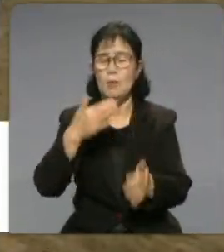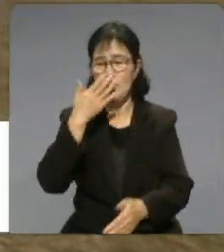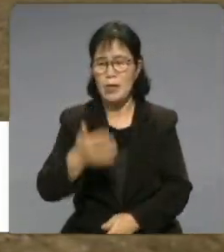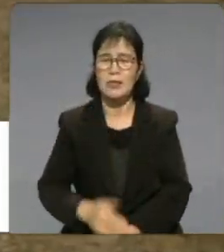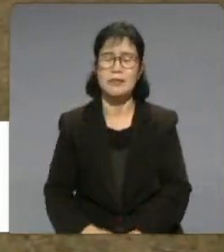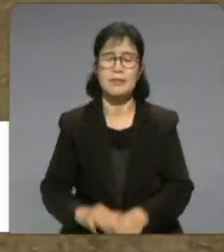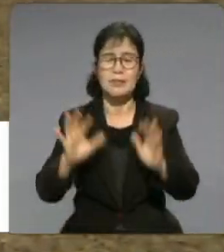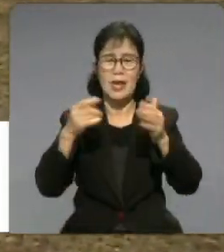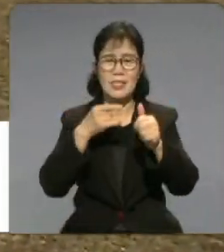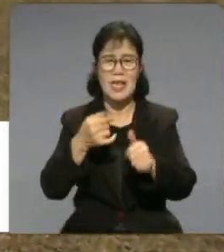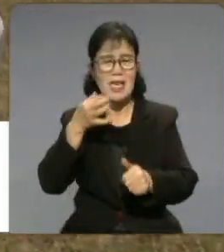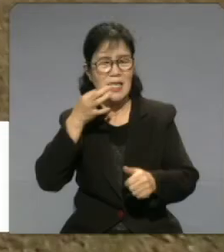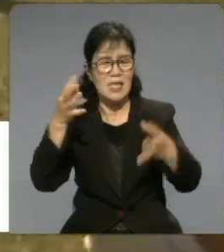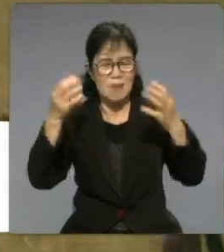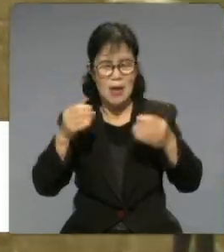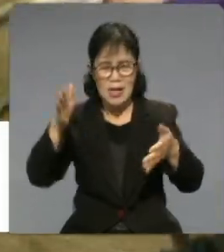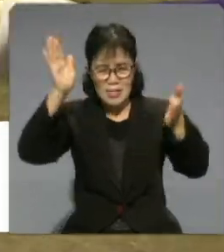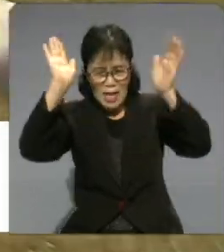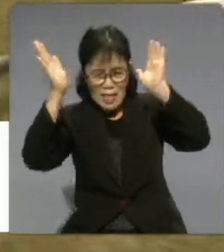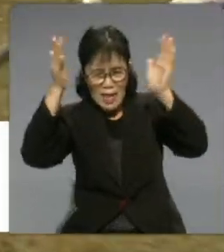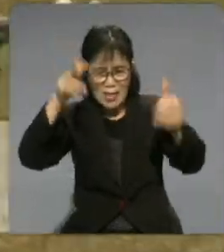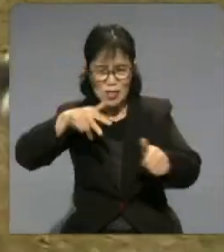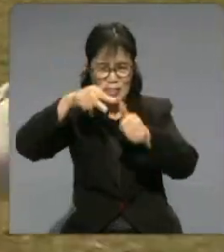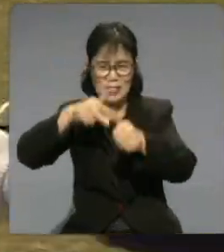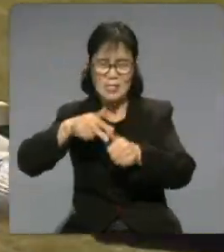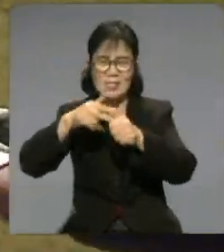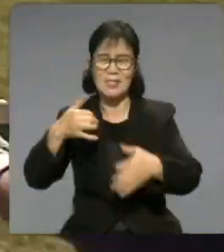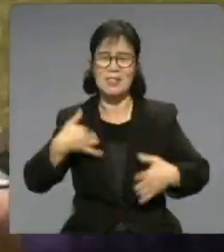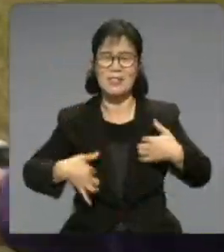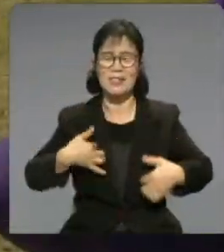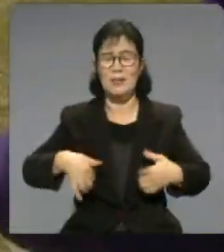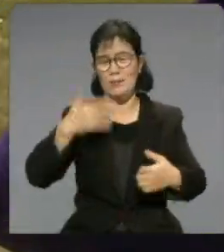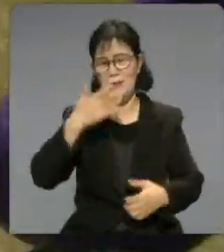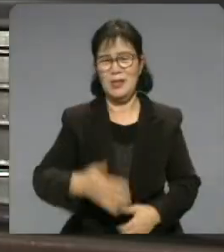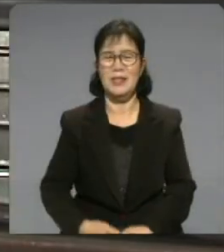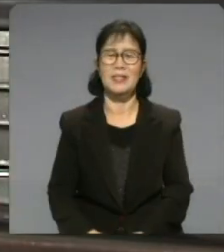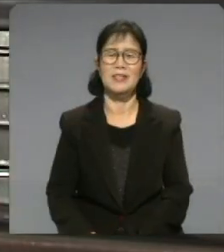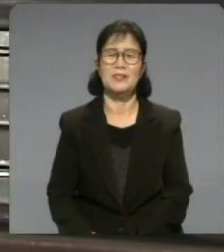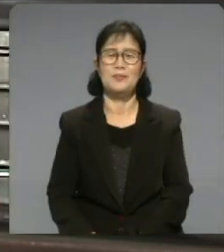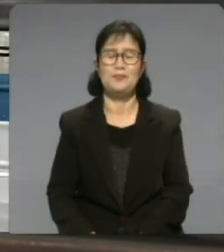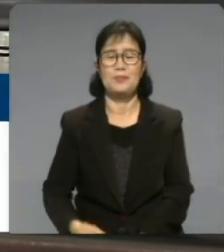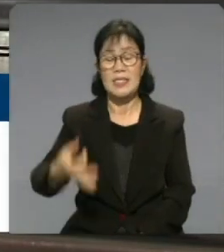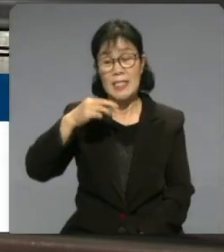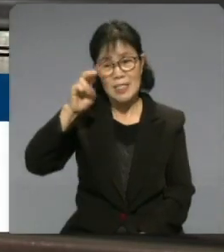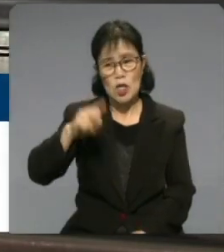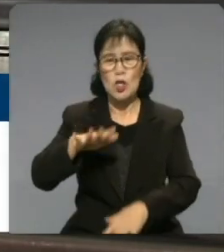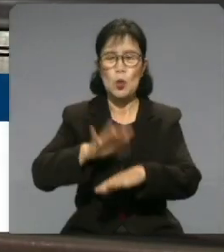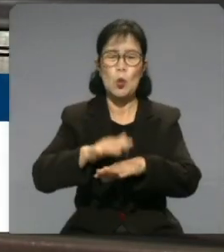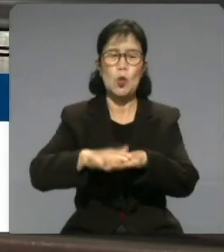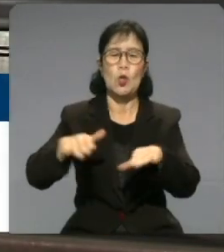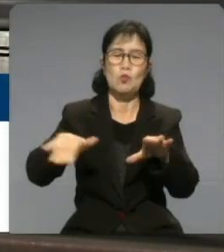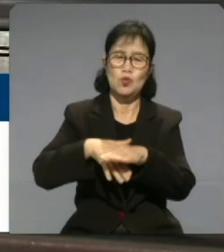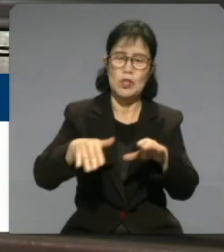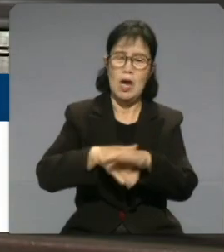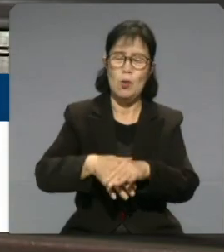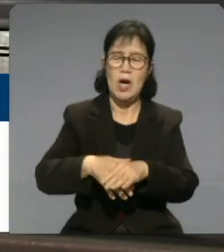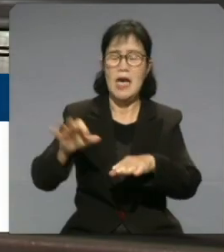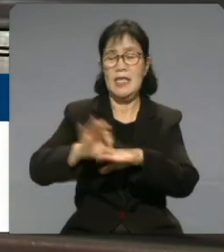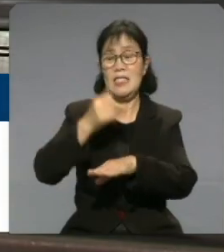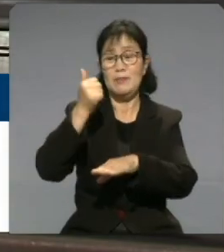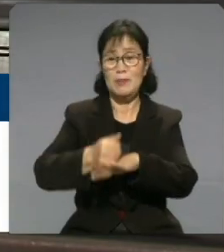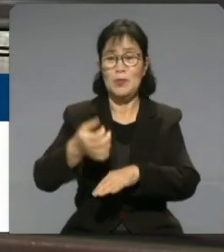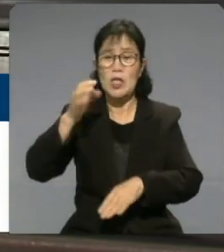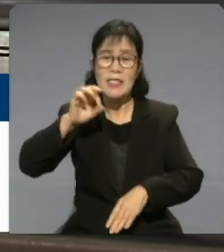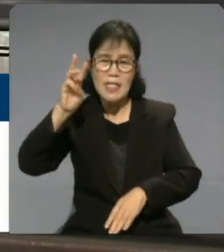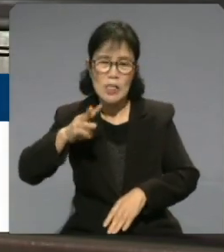아이들에게 인기 만점인 당나귀 타기 등도 즐길 수 있습니다. 이천의 농경문화와 그리고 인구님표 이천